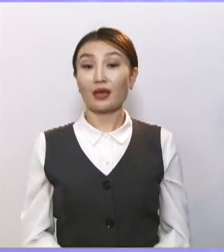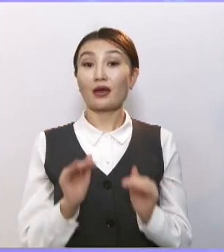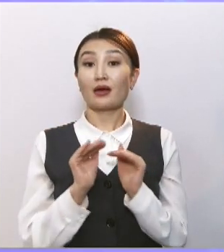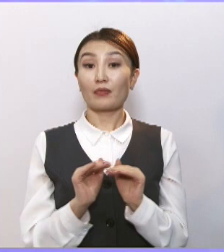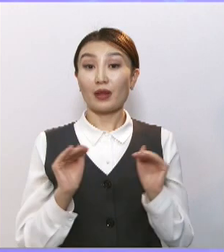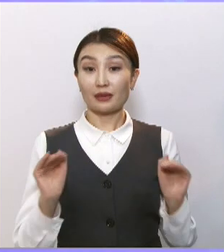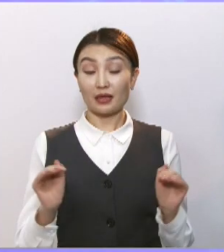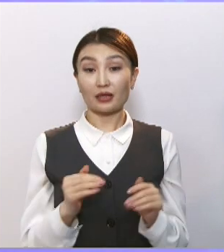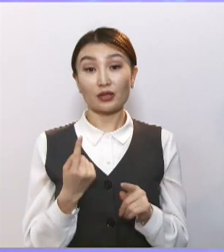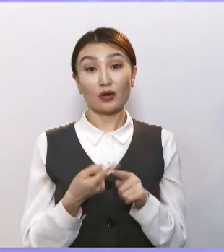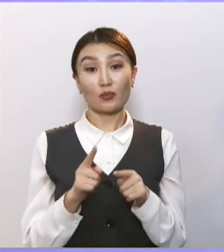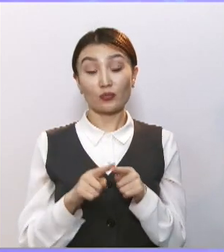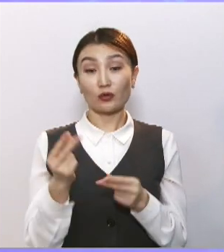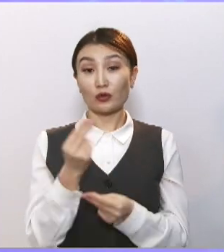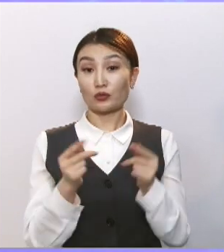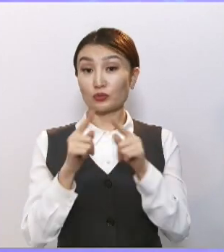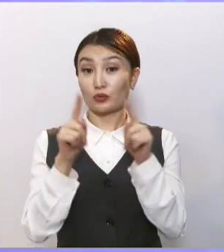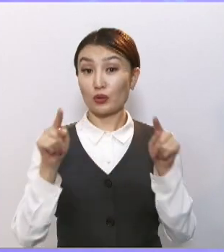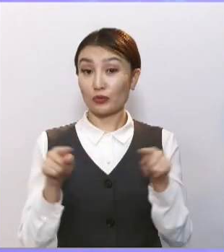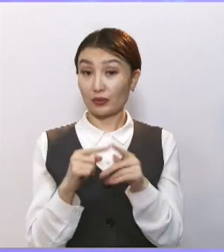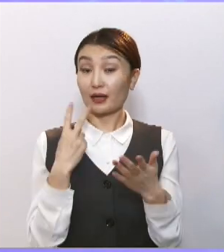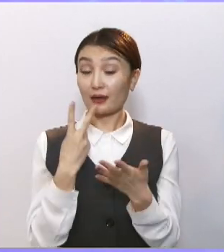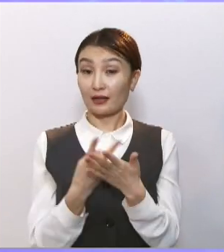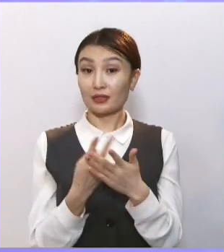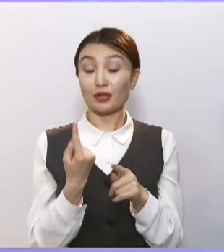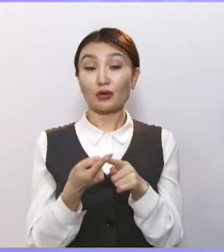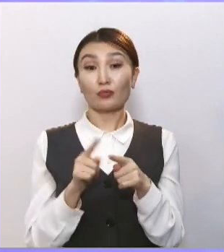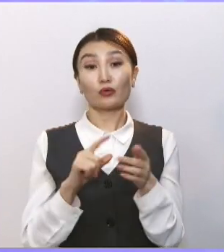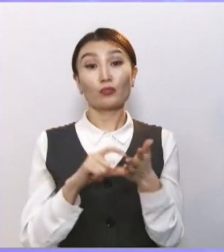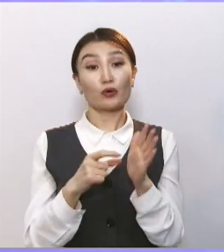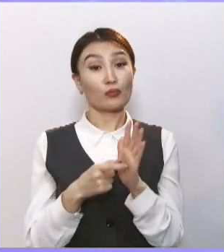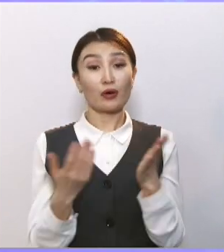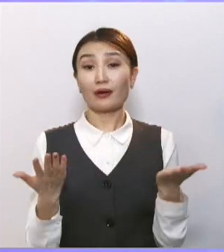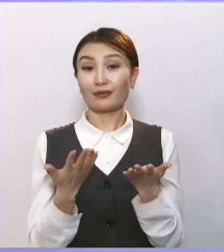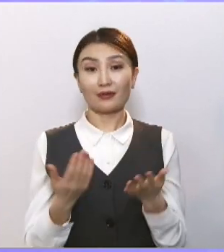Балдар, бул сүрөттү карагылачы. Бул бөлмө кандай?